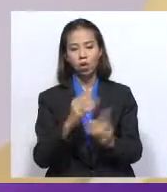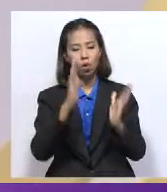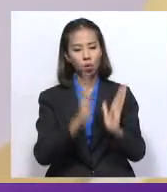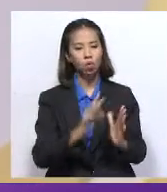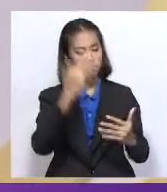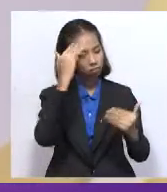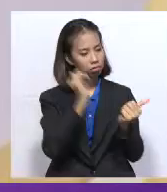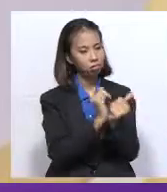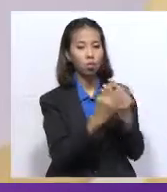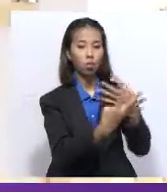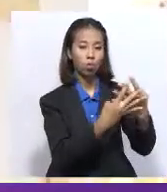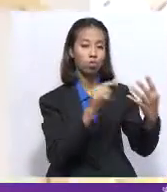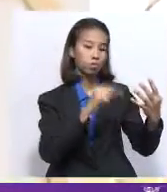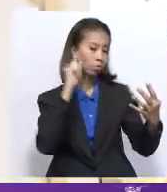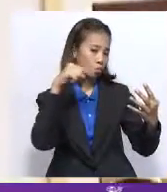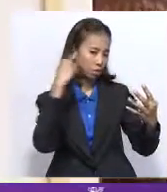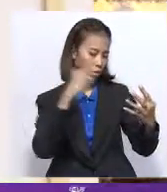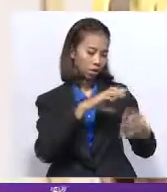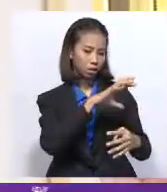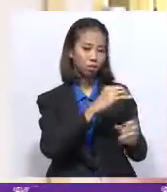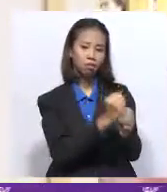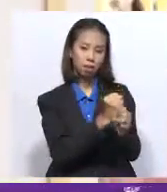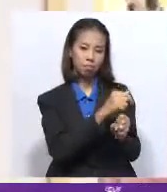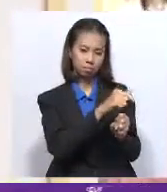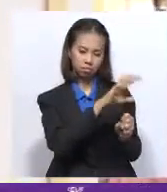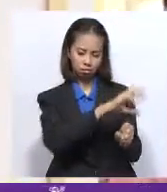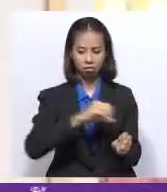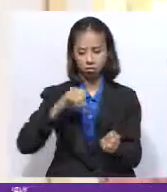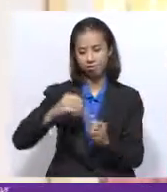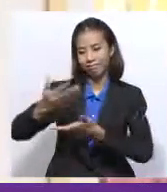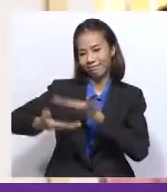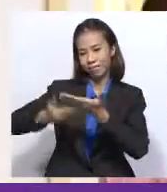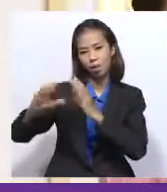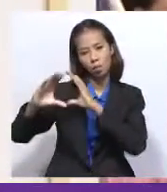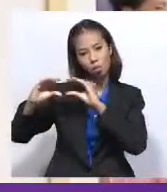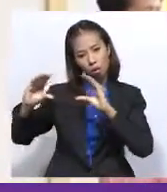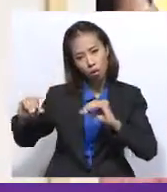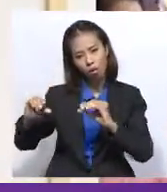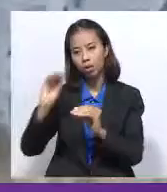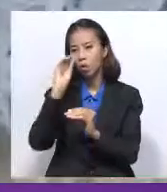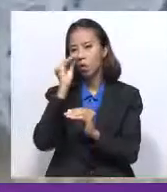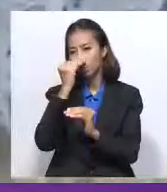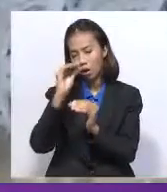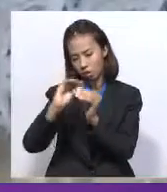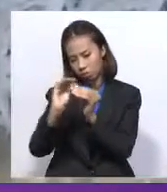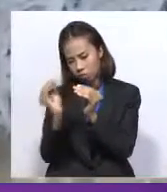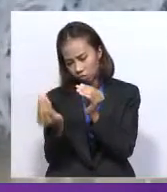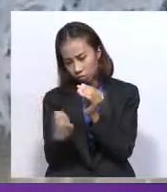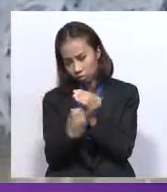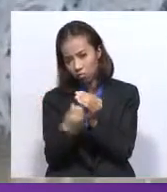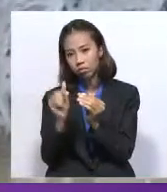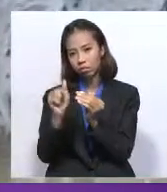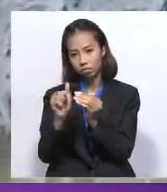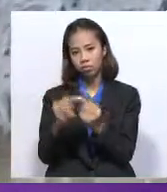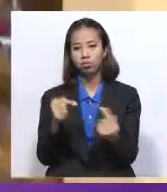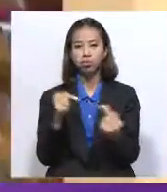ญิงมาจัดจำหน่ายเช่นกล่องทิชชู่สม็อกหมอนสม็อกพวงมาลัยทำจากทิชชู่จากทัณฑส